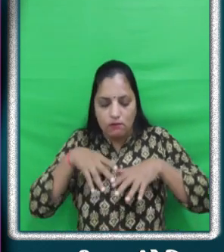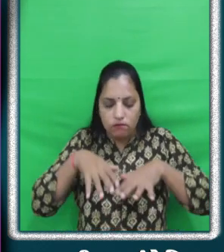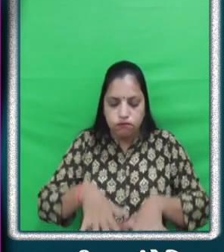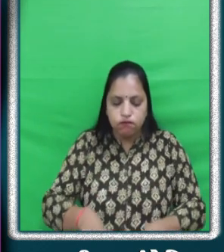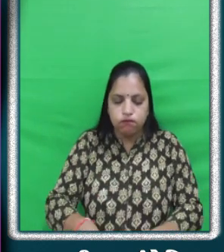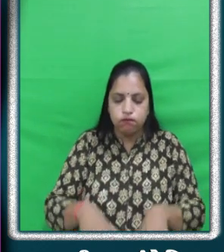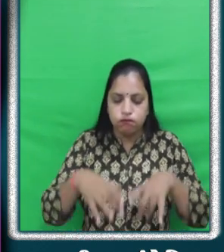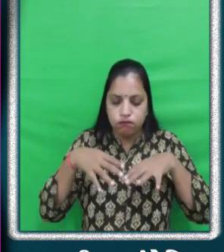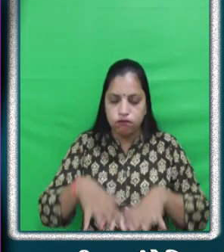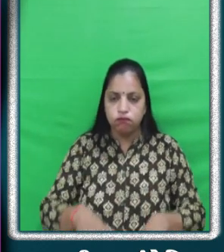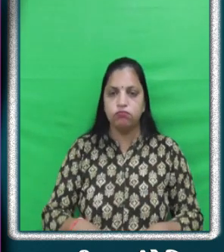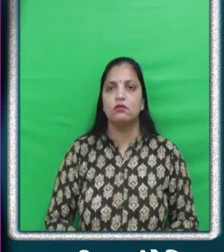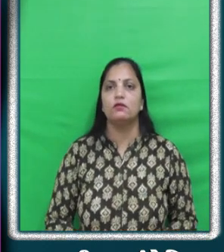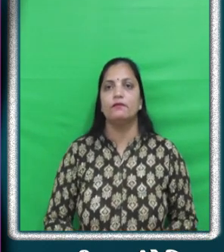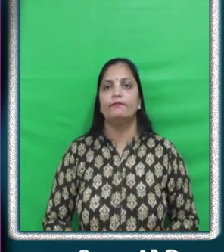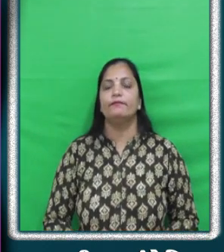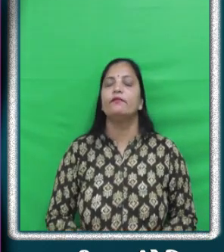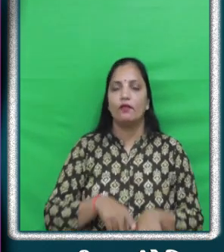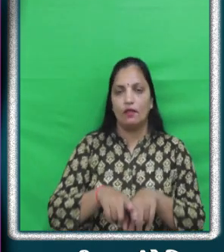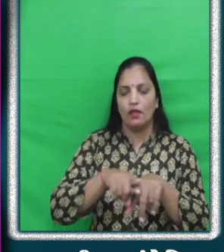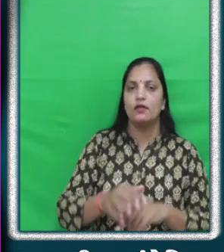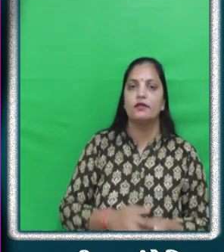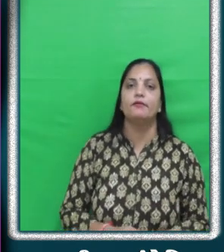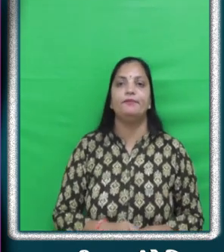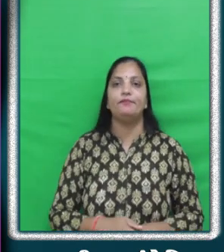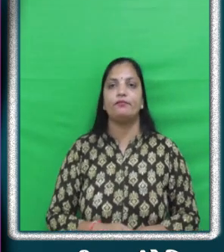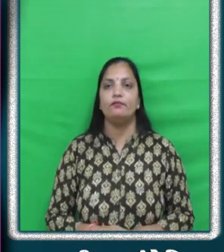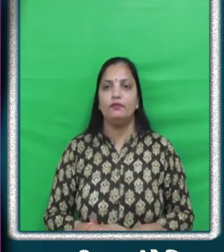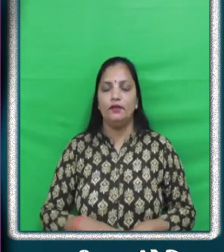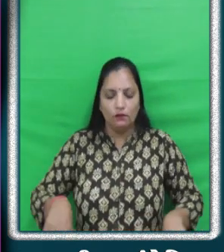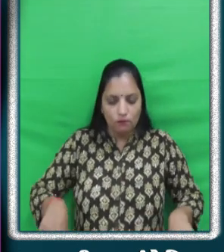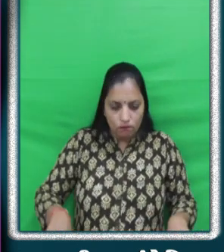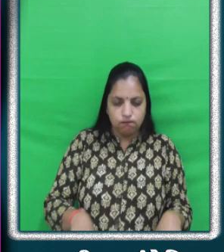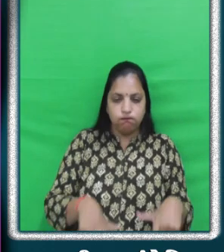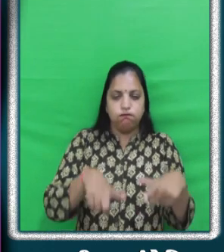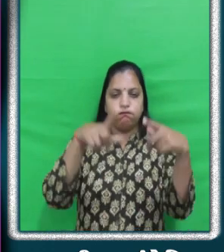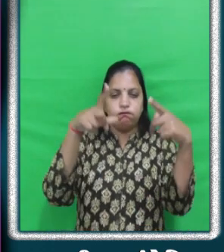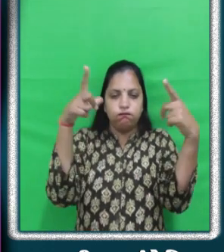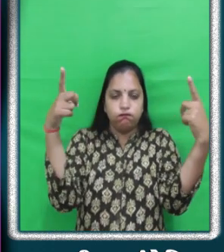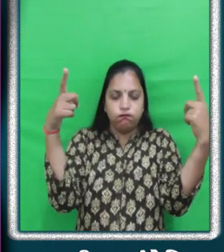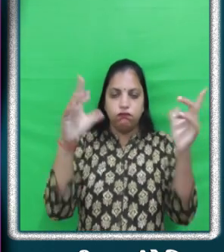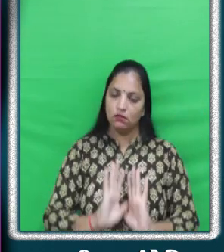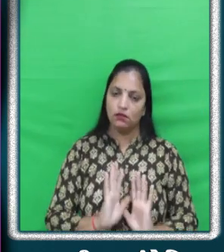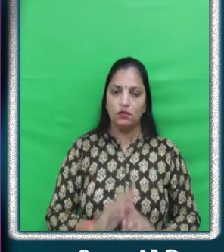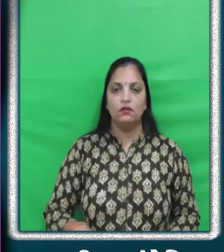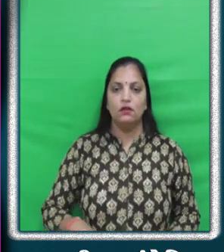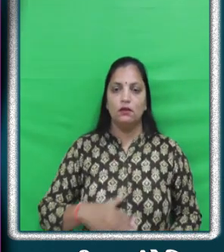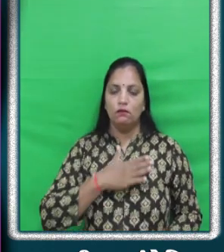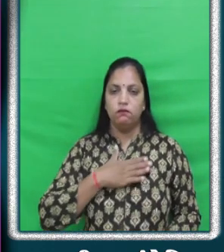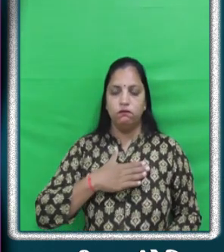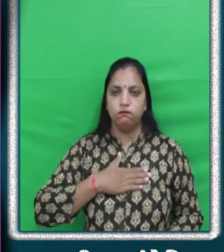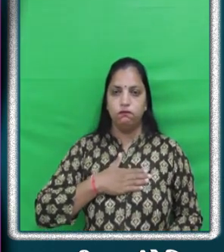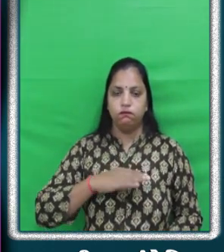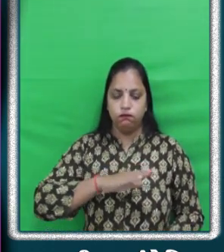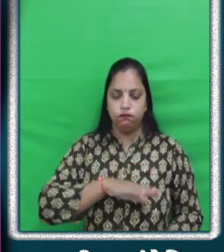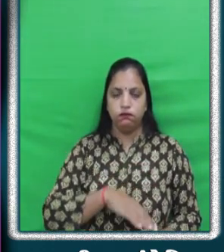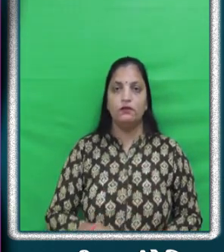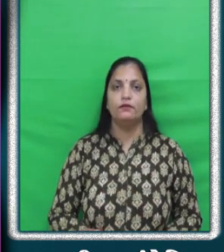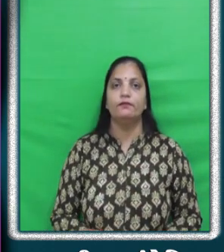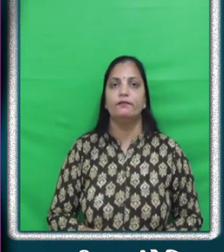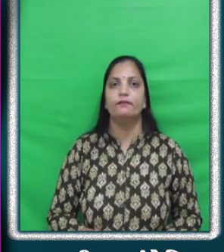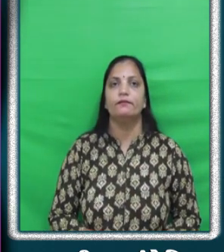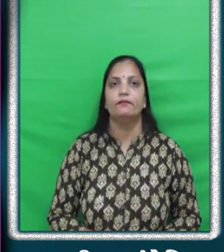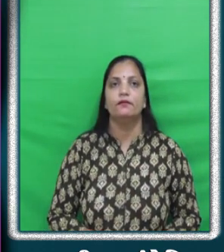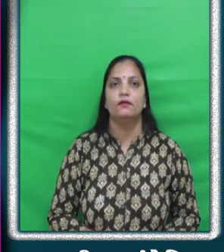તેને લે છે અને વનસ્પતિના દરેક ભાગની અંદર તેને મોકલે છે. હવે વાત આવે કે